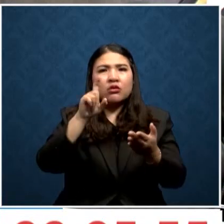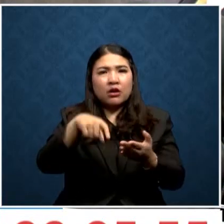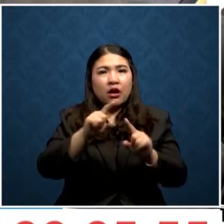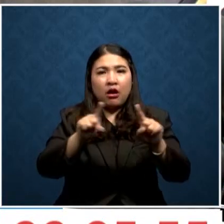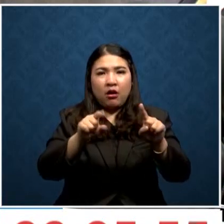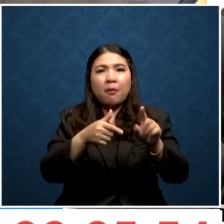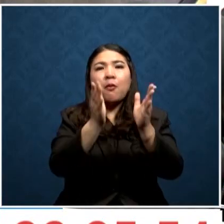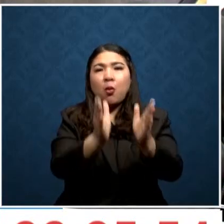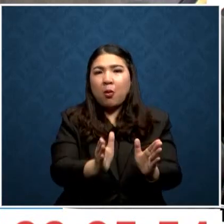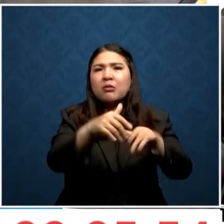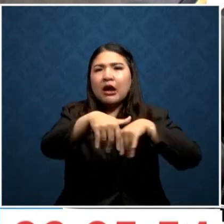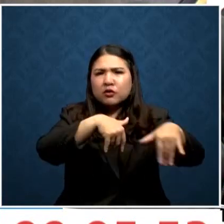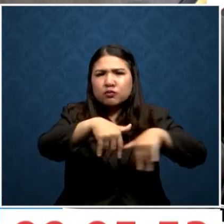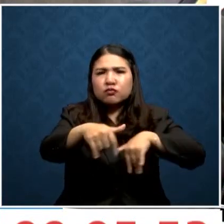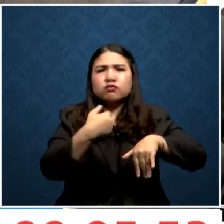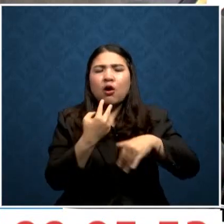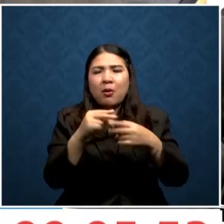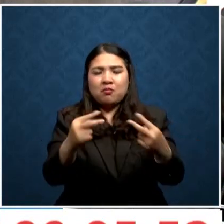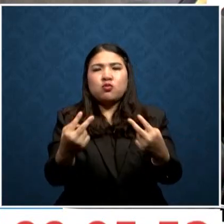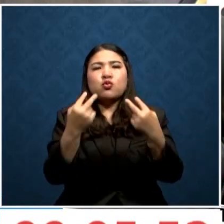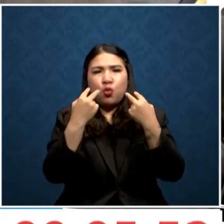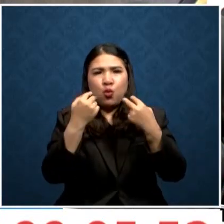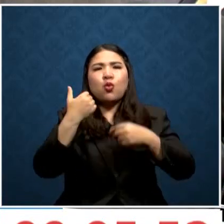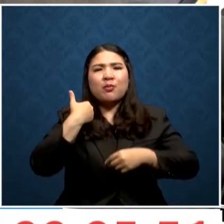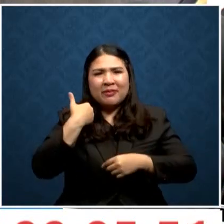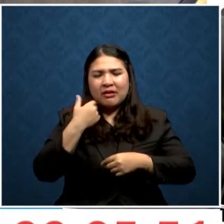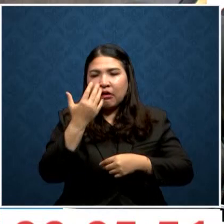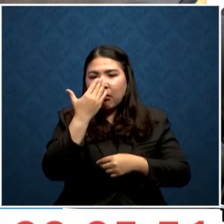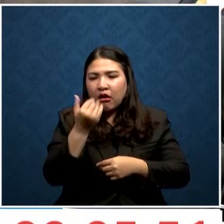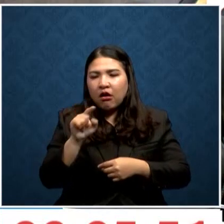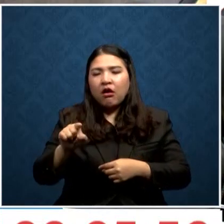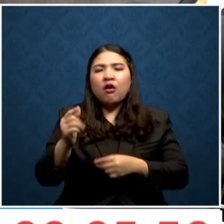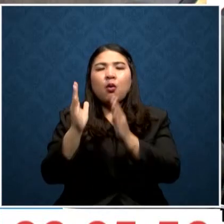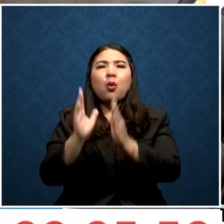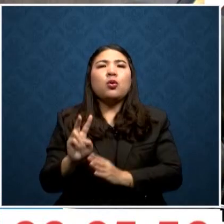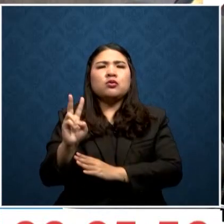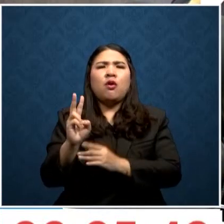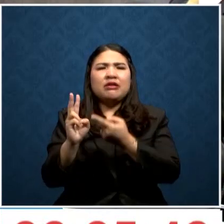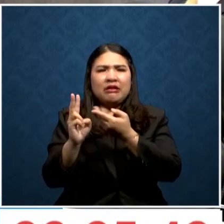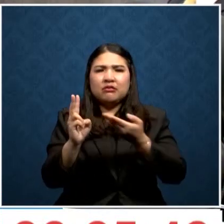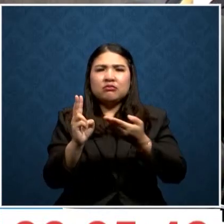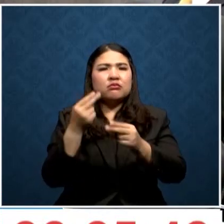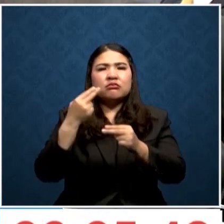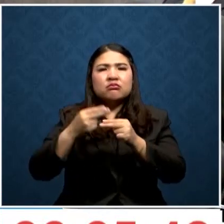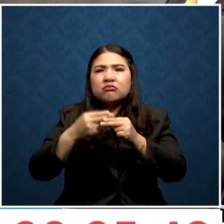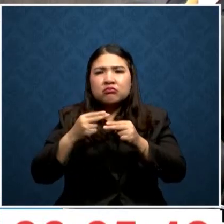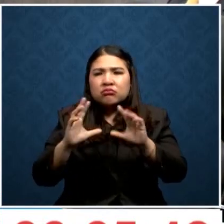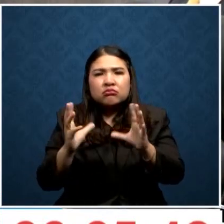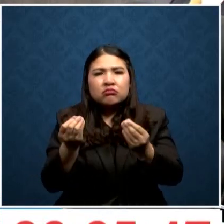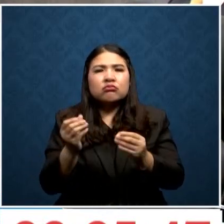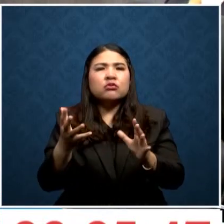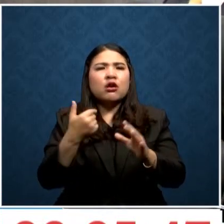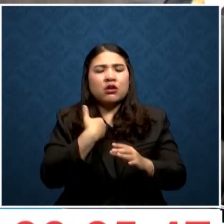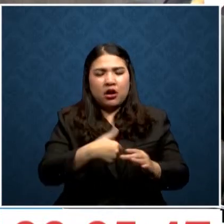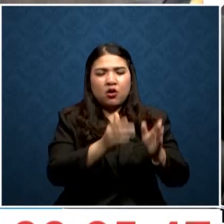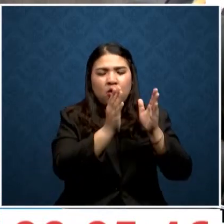นสื่อมวลชนข้างนอกเนี่ยเขาดูอยู่นะครับคุณเสรณีกับคุณกัลยาเนี่ยหายไปผมก็คิดว่าทั้งคนที่เลือกมาทั้ง